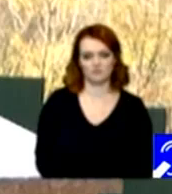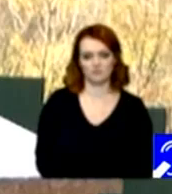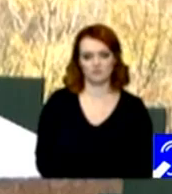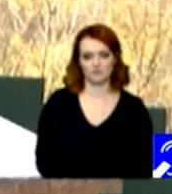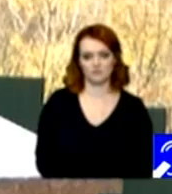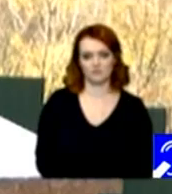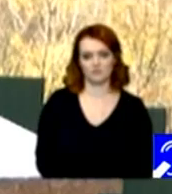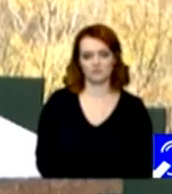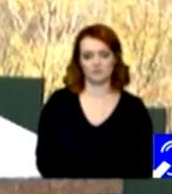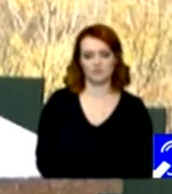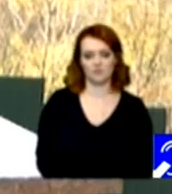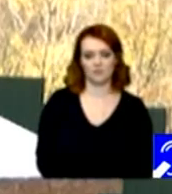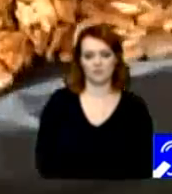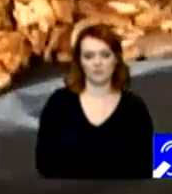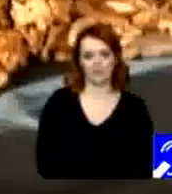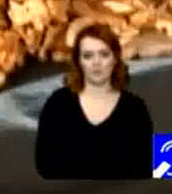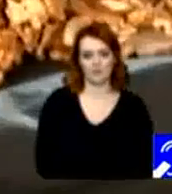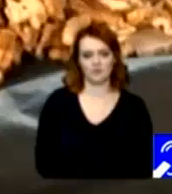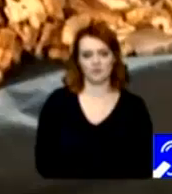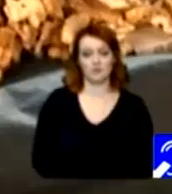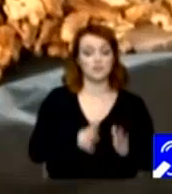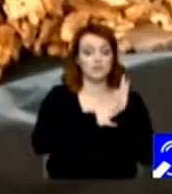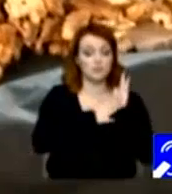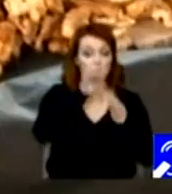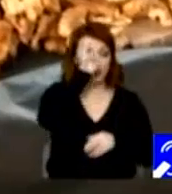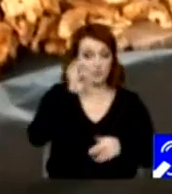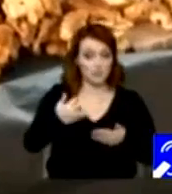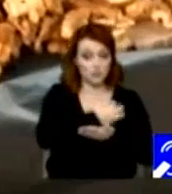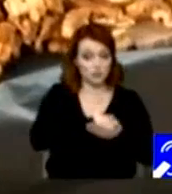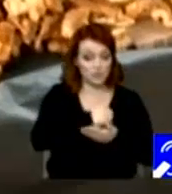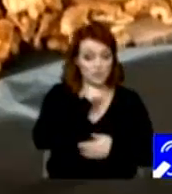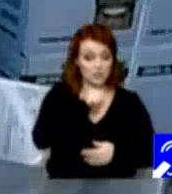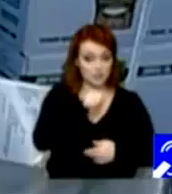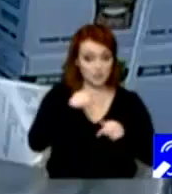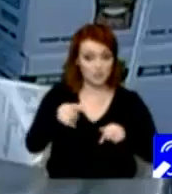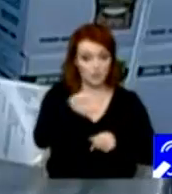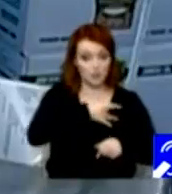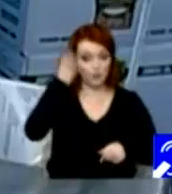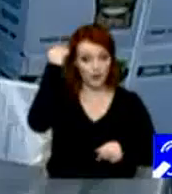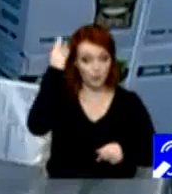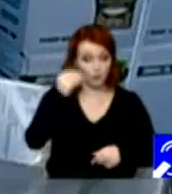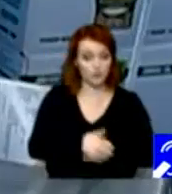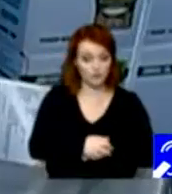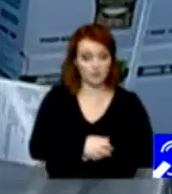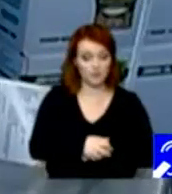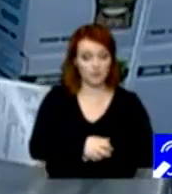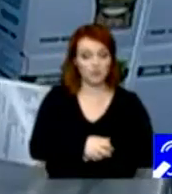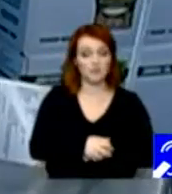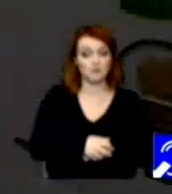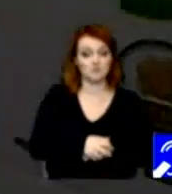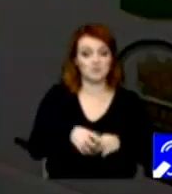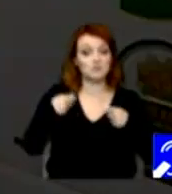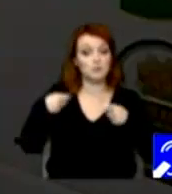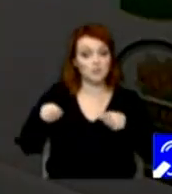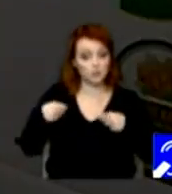terminală care să aibă o doamnă la hectar 90% din Recolta de nuci în Republica Moldova Adică peste 30.000 de tone